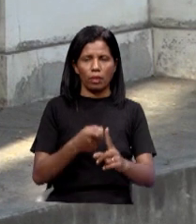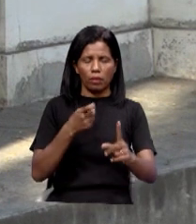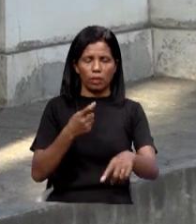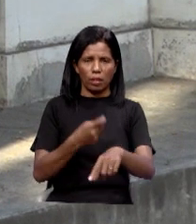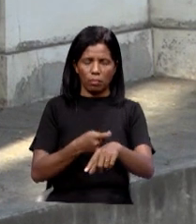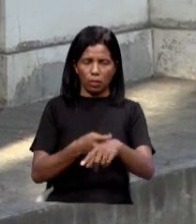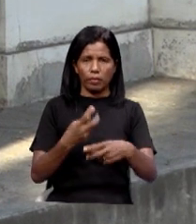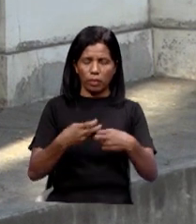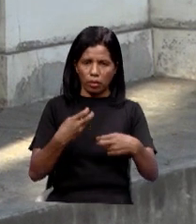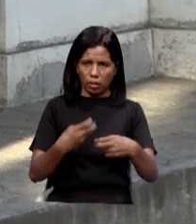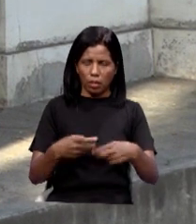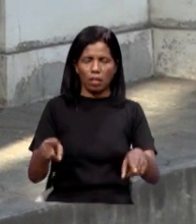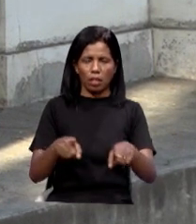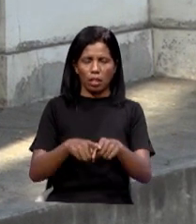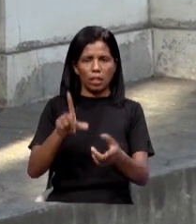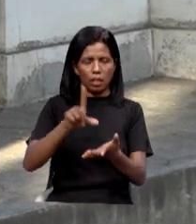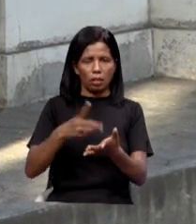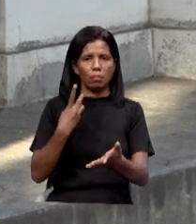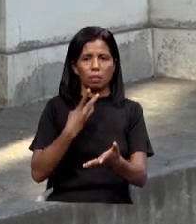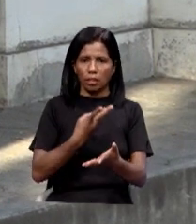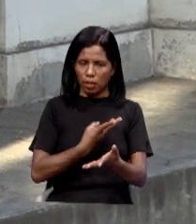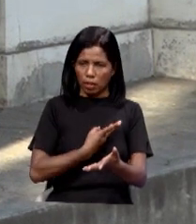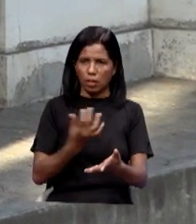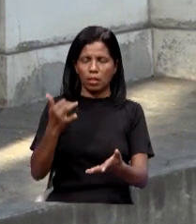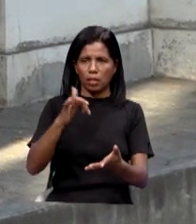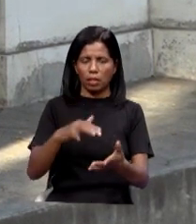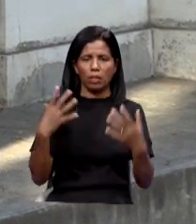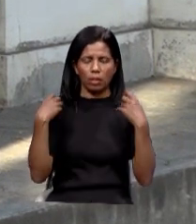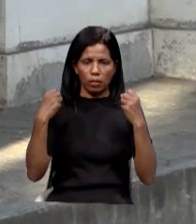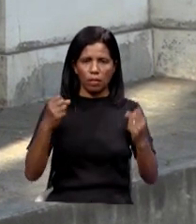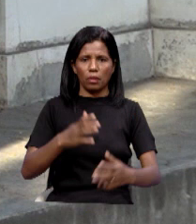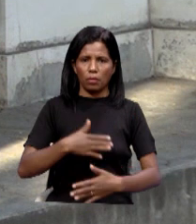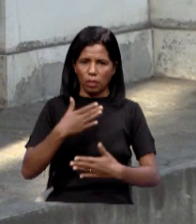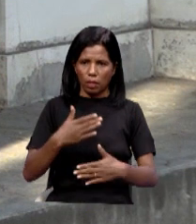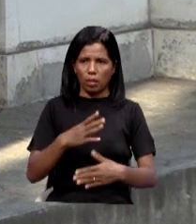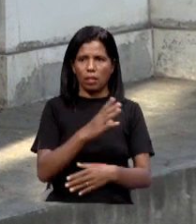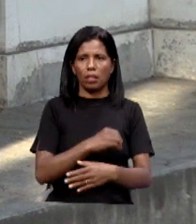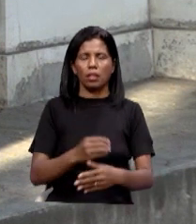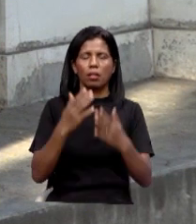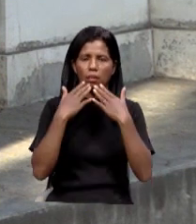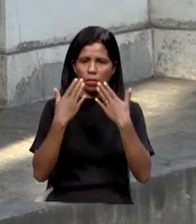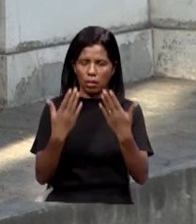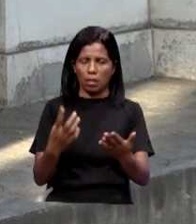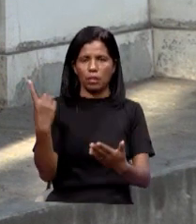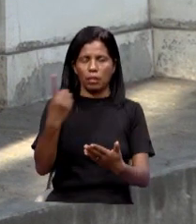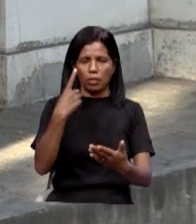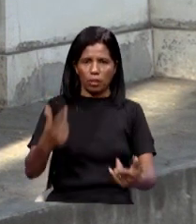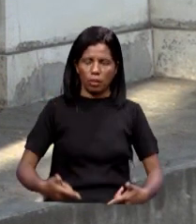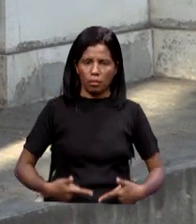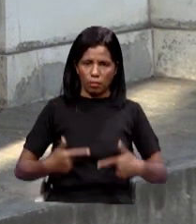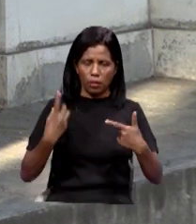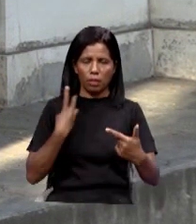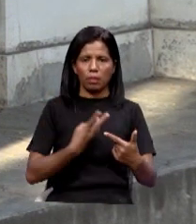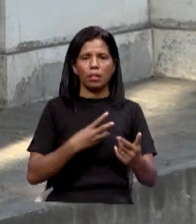ne hanesang lisaun ida maita sirenebe se forsa no hak solo katak. Agradece na fatin bang moris nebe ita